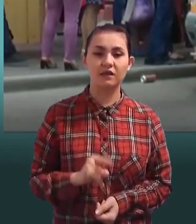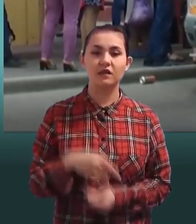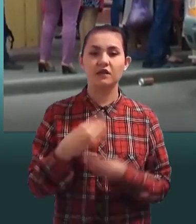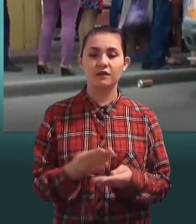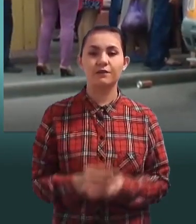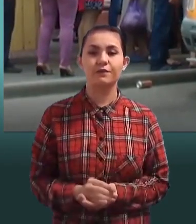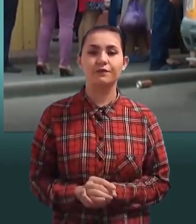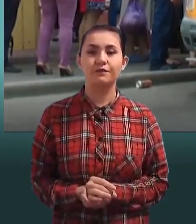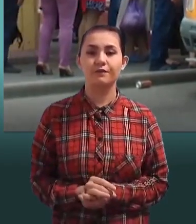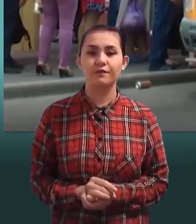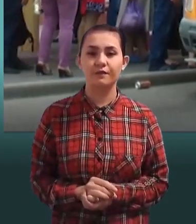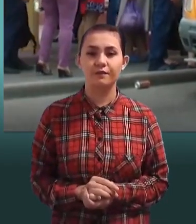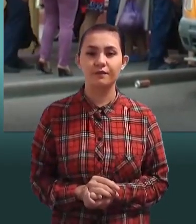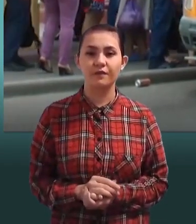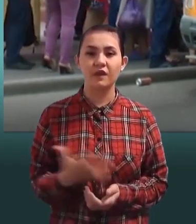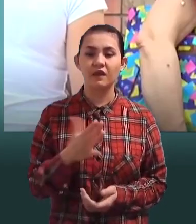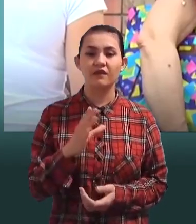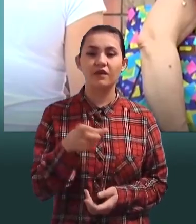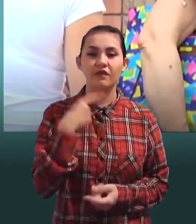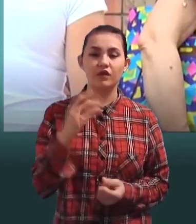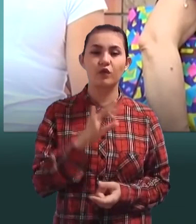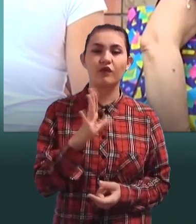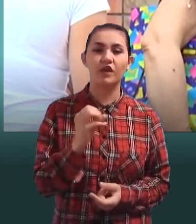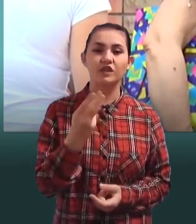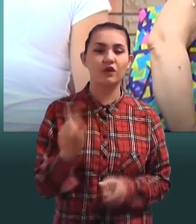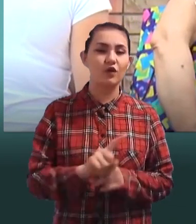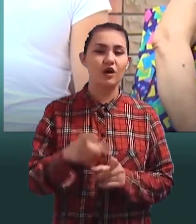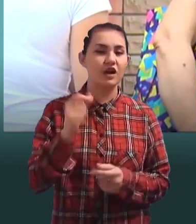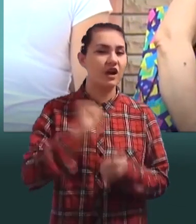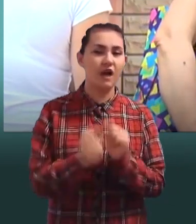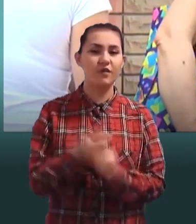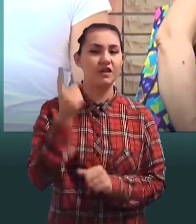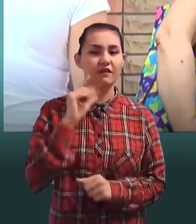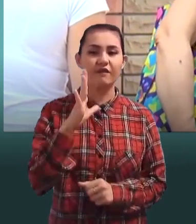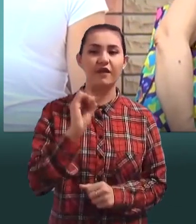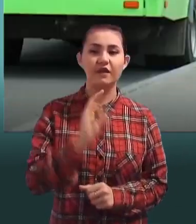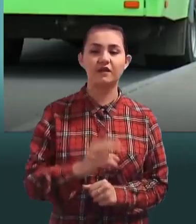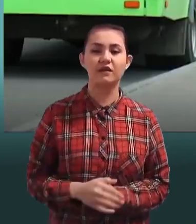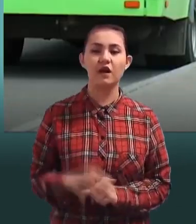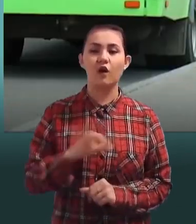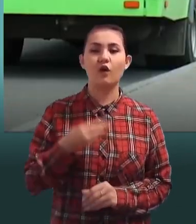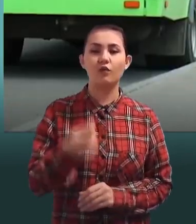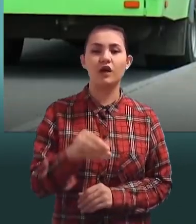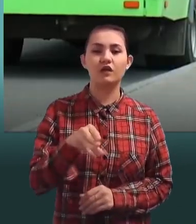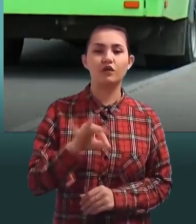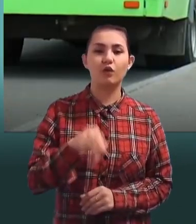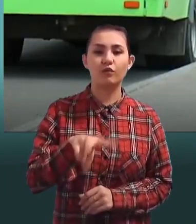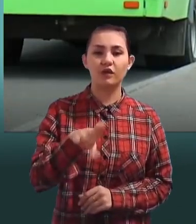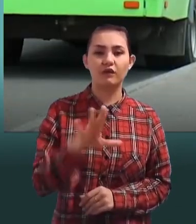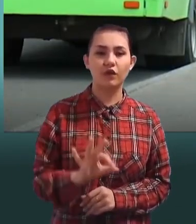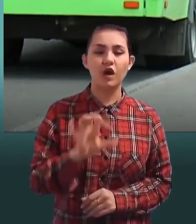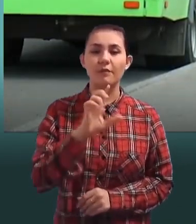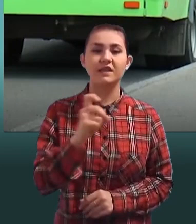камере вы говорите о каких-то вещах, которые, не знаю, какой-то в каменном веке. А оплата топлива проходит без нала, а